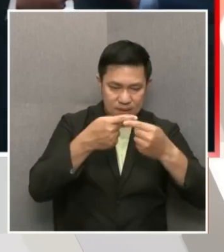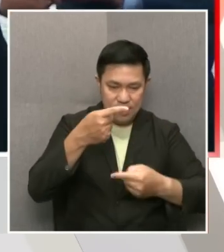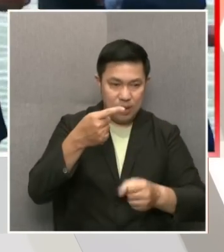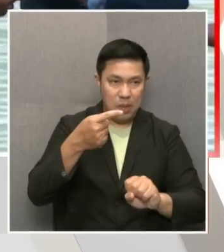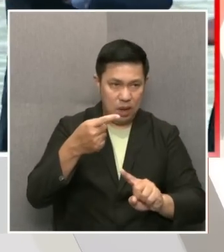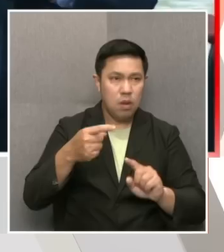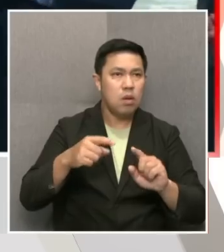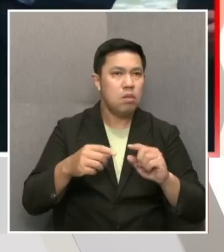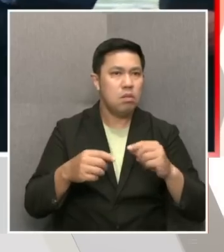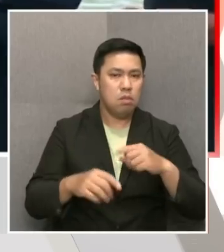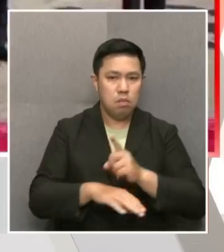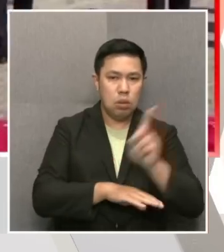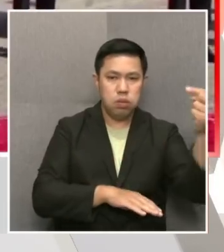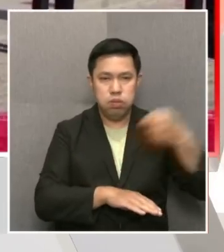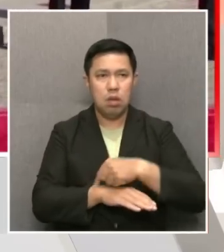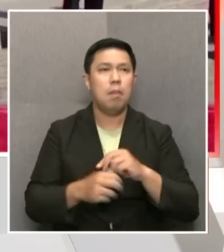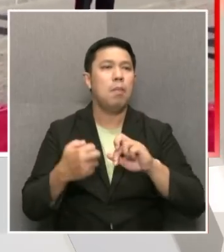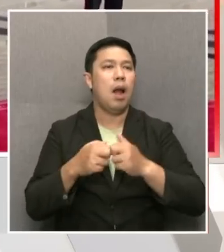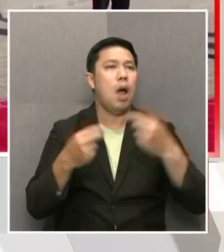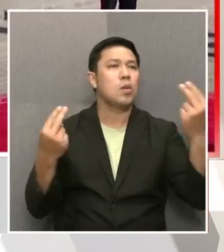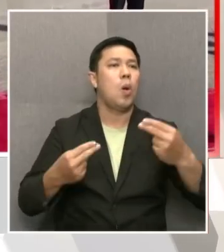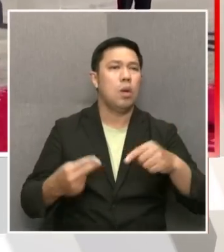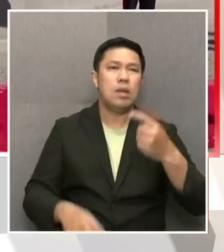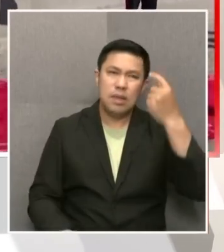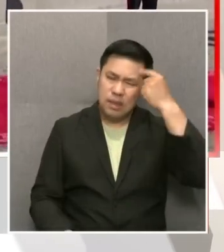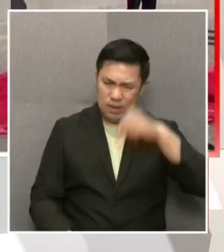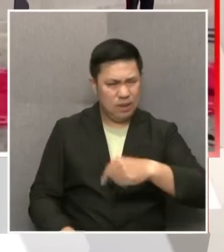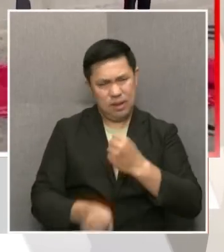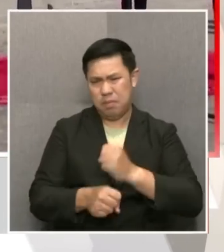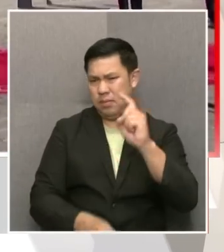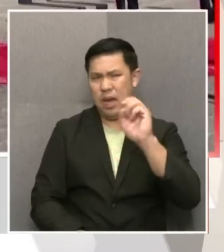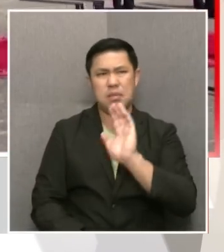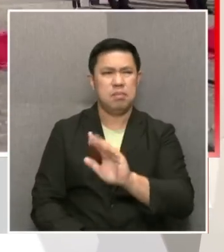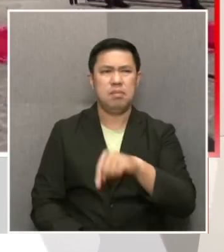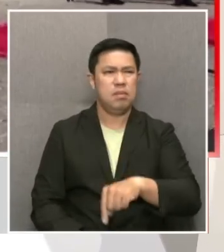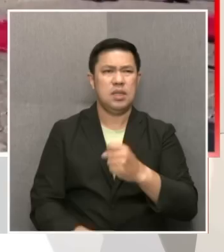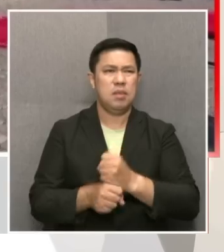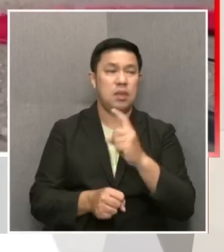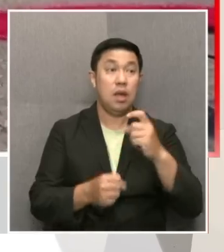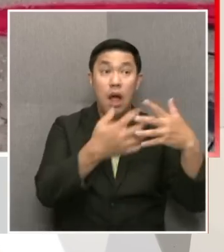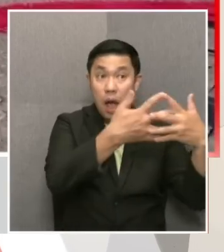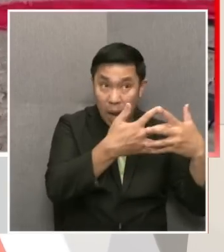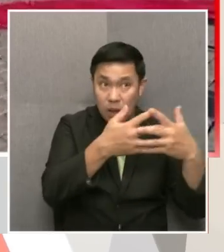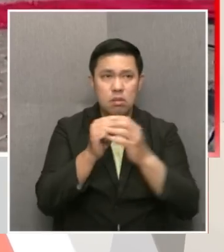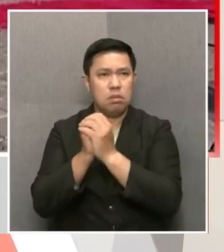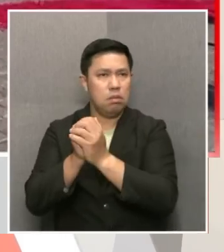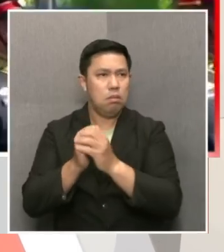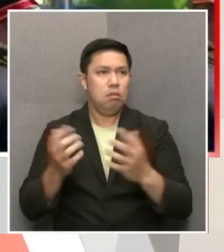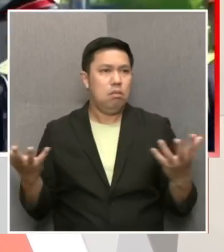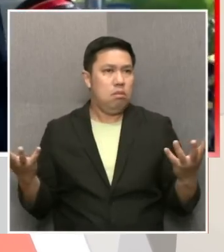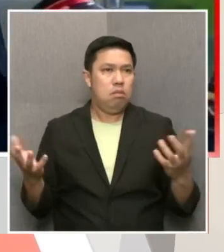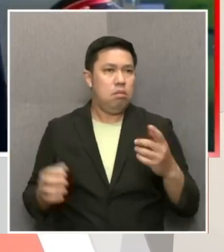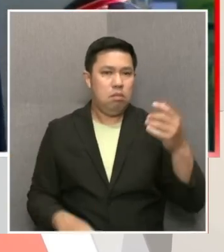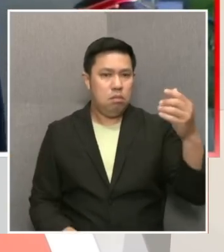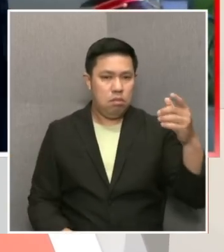ฐานในการโจมตีซึ่งกันและกันซึ่งเราก็เชื่อว่าไม่น่าจะทำได้แล้วก็จริงๆทั้งสหรัฐอเมริกาและทั้งจีนก็ยังไม่สามารถ